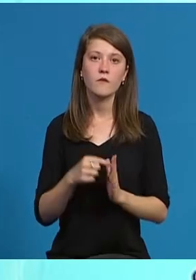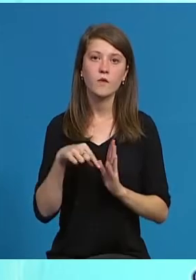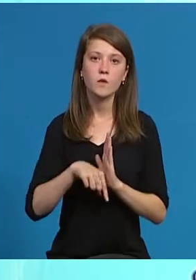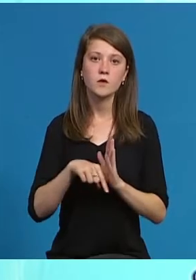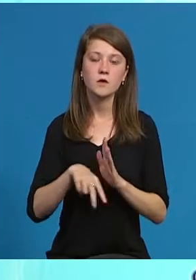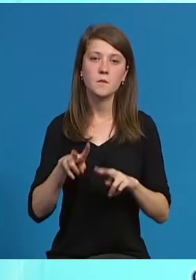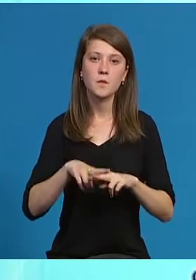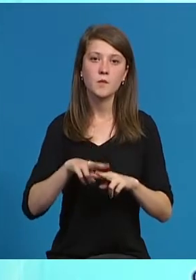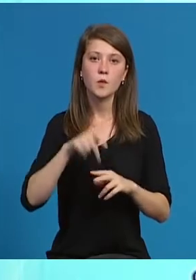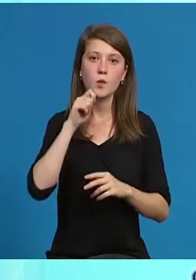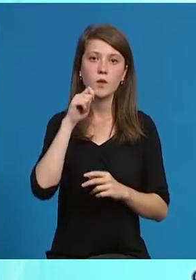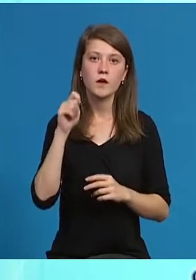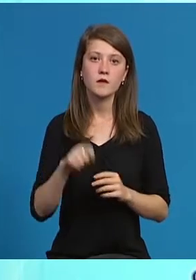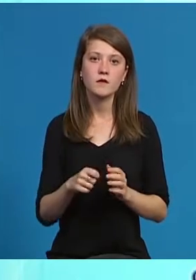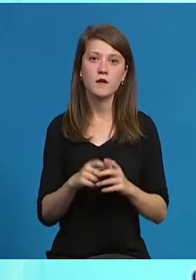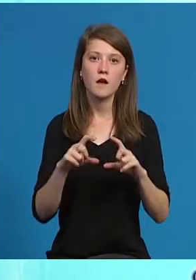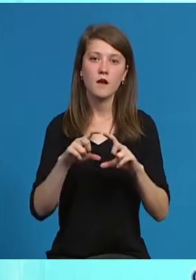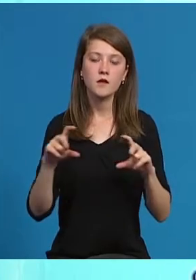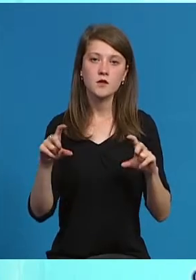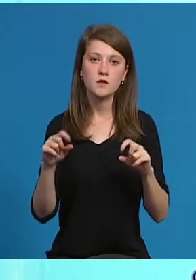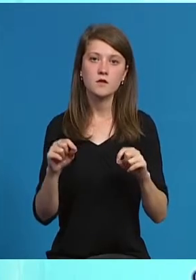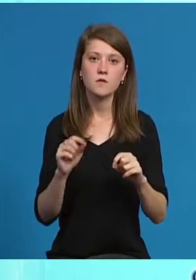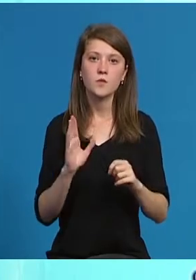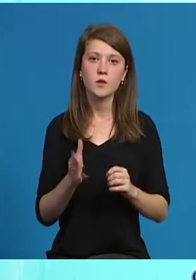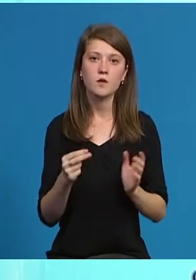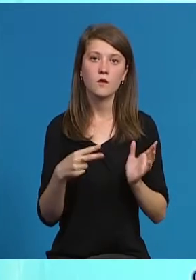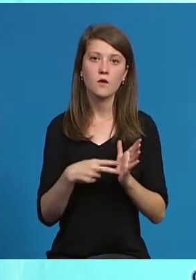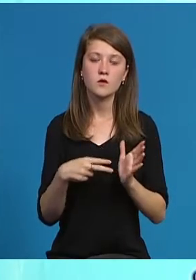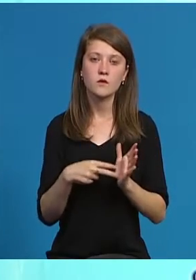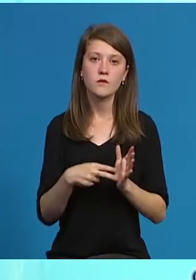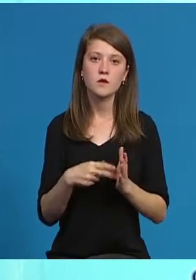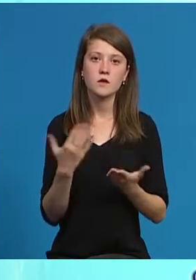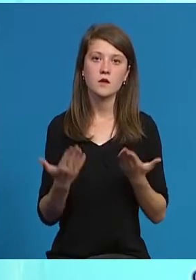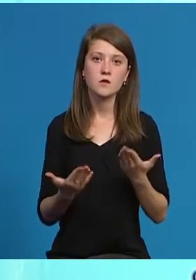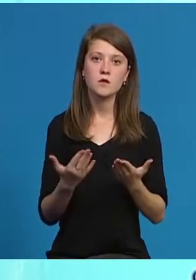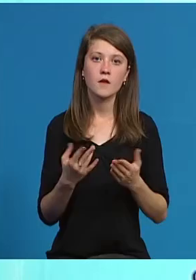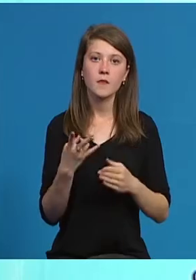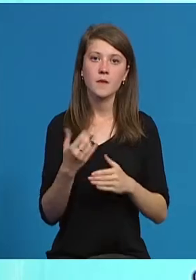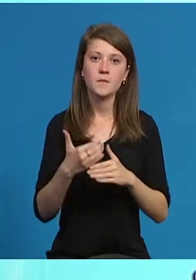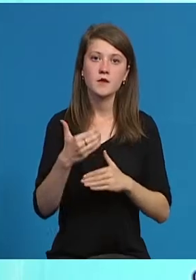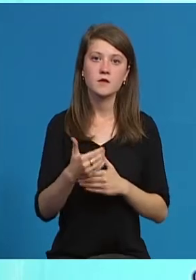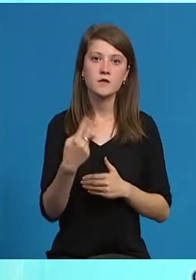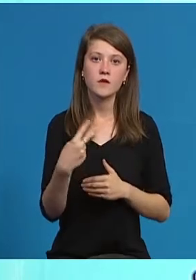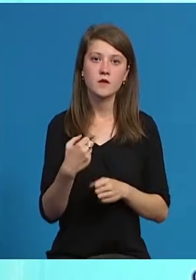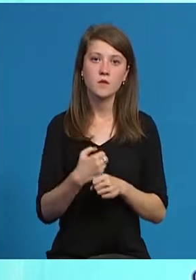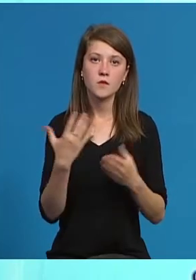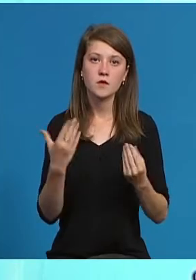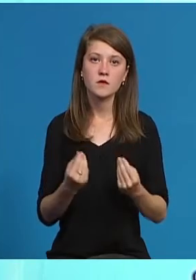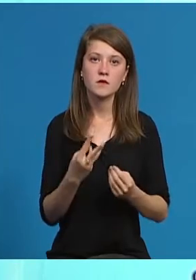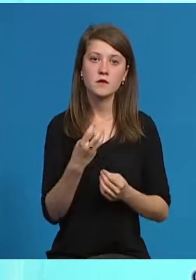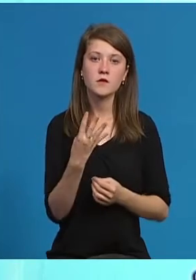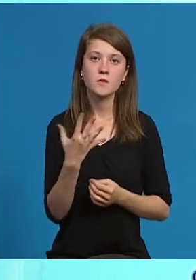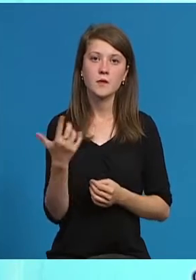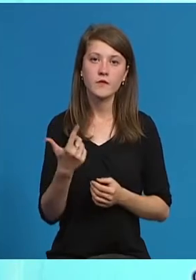громадянина України у вигляді ID-карточки буде коштувати, якщо не пізніше 20 робочих днів, 345